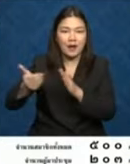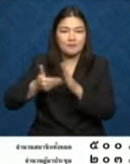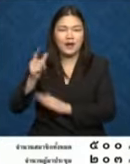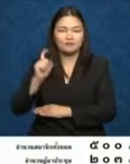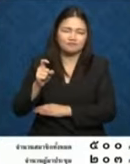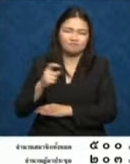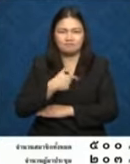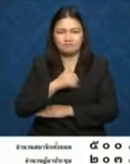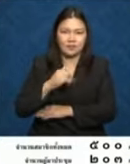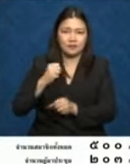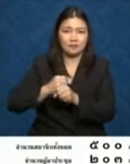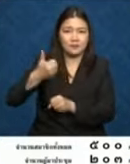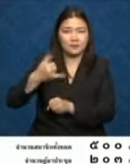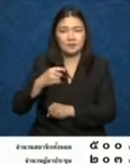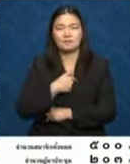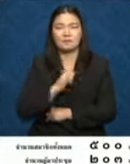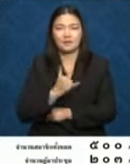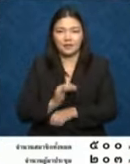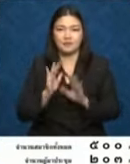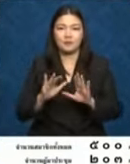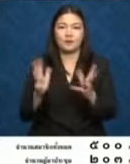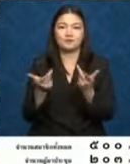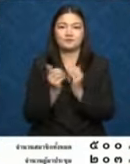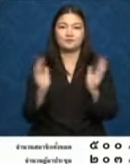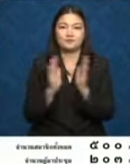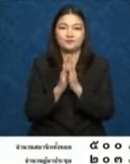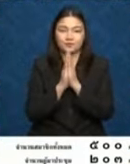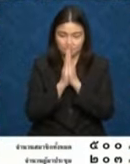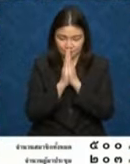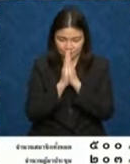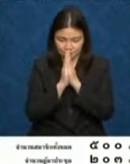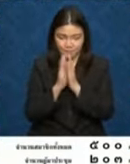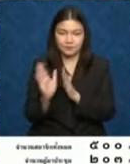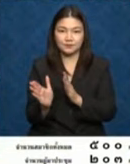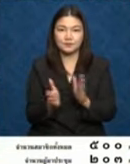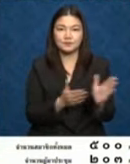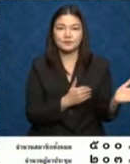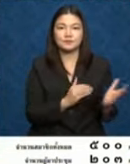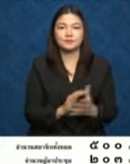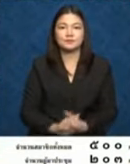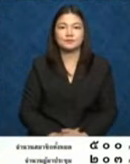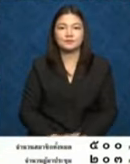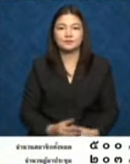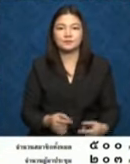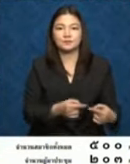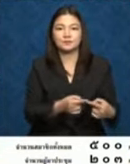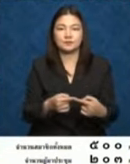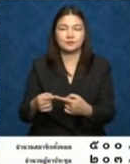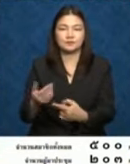ค่ะ ขอบคุณครับเชิญท่านวนิดานพสิทธิ์ครับ